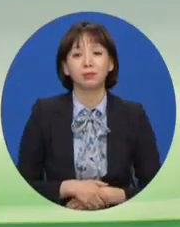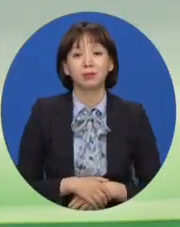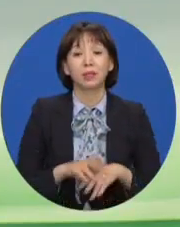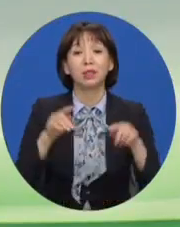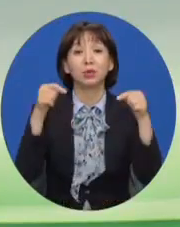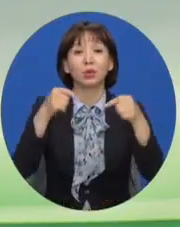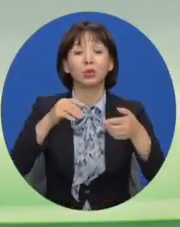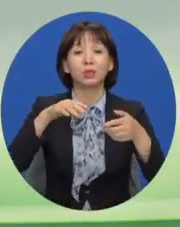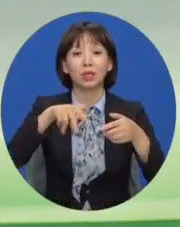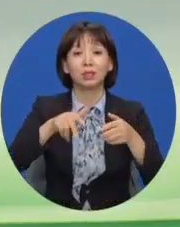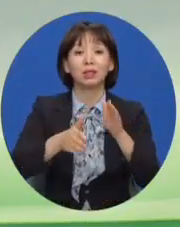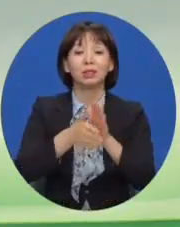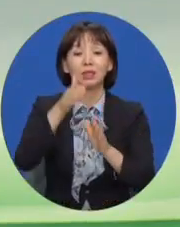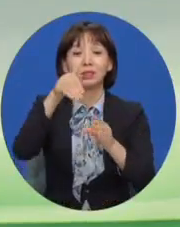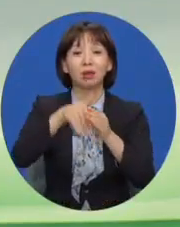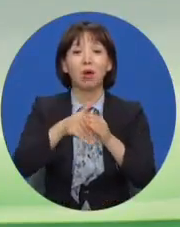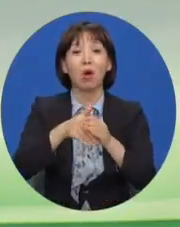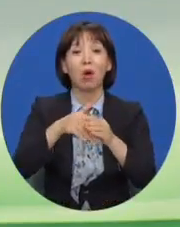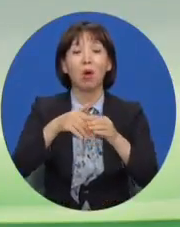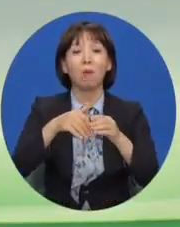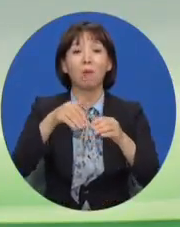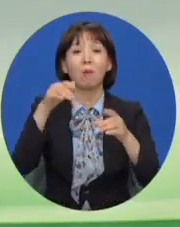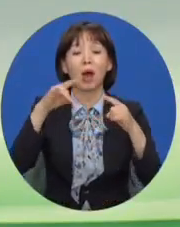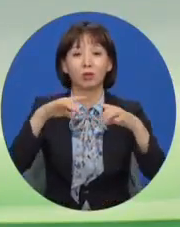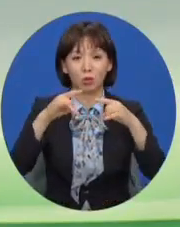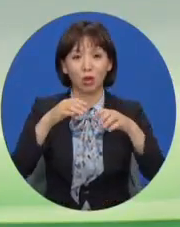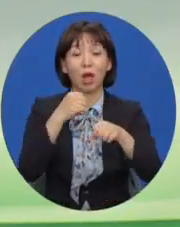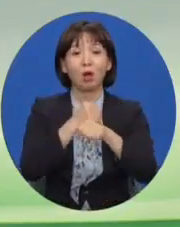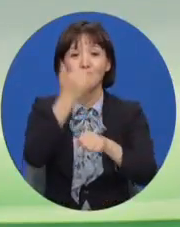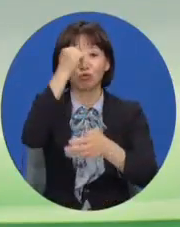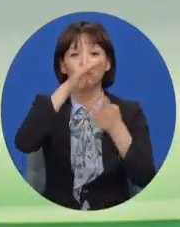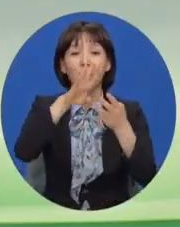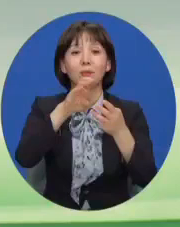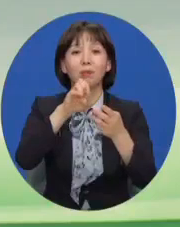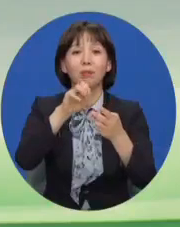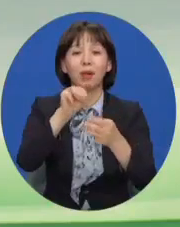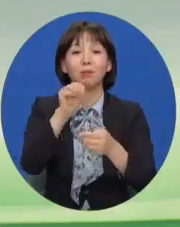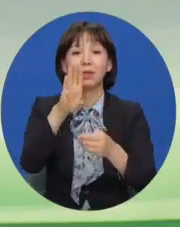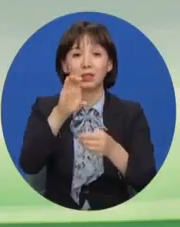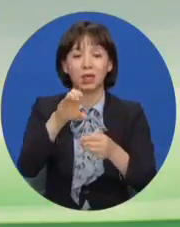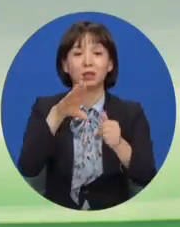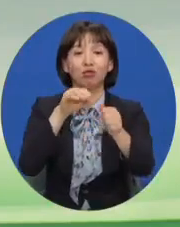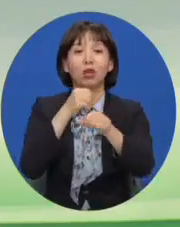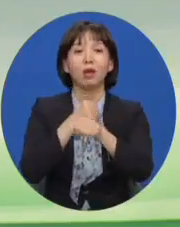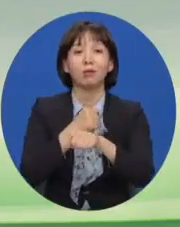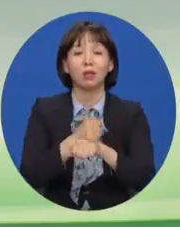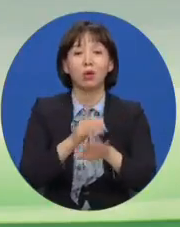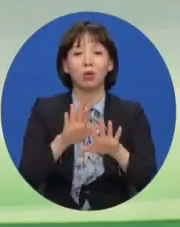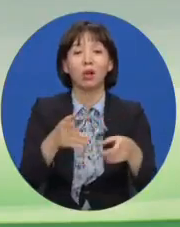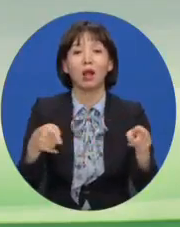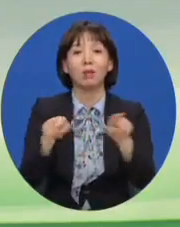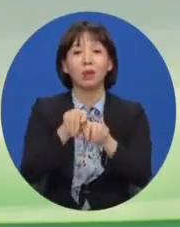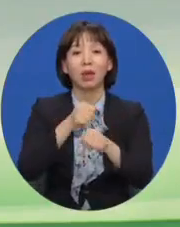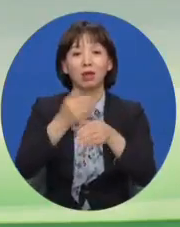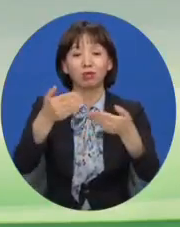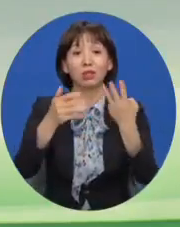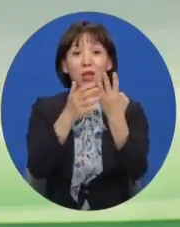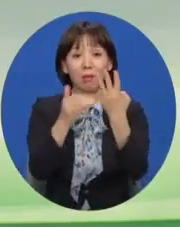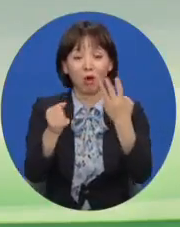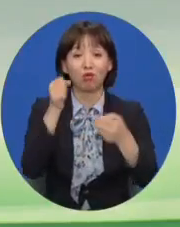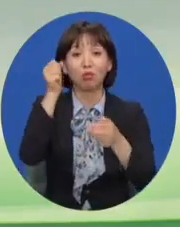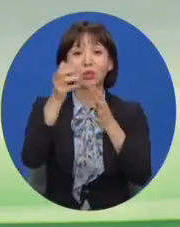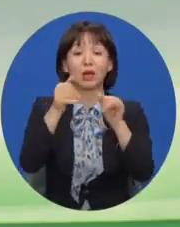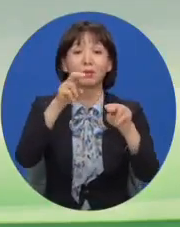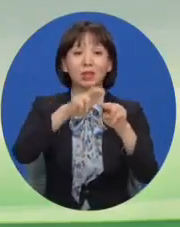토론은 제천시 선거방송 토론위원회가 주관하고 충주 MBC에서 중계를 하고 있습니다. 오늘 함께해 주신 세 후보자의 자리